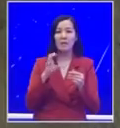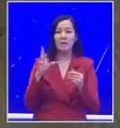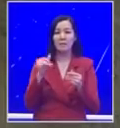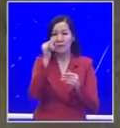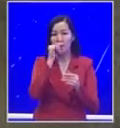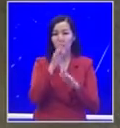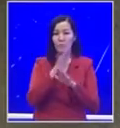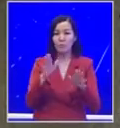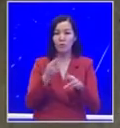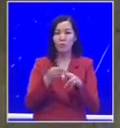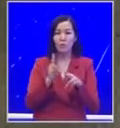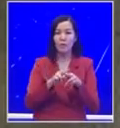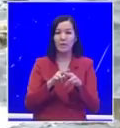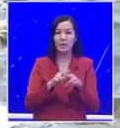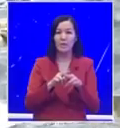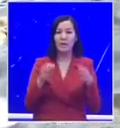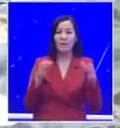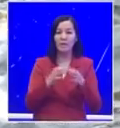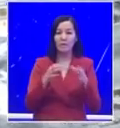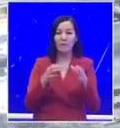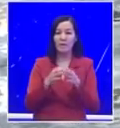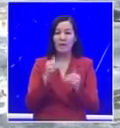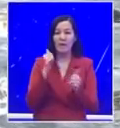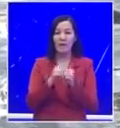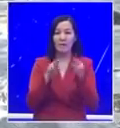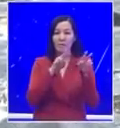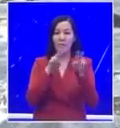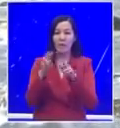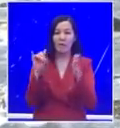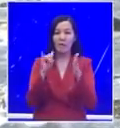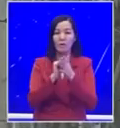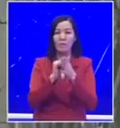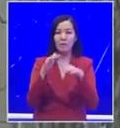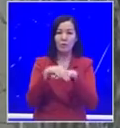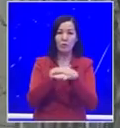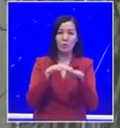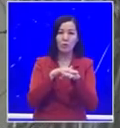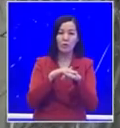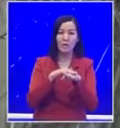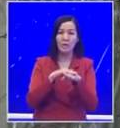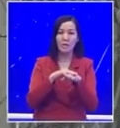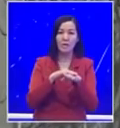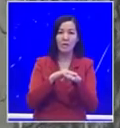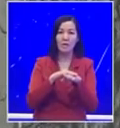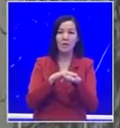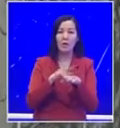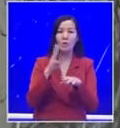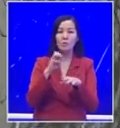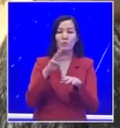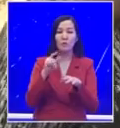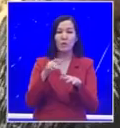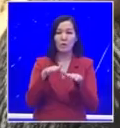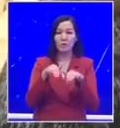кооперативі көтер алмайды. Сондықтан фирмалардың бірі әрбір бақылау камерасы үшін тұрғындардың абоненттік төлемдерінен ұстап отыруды